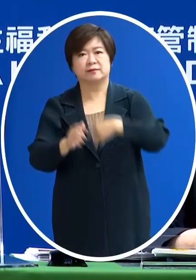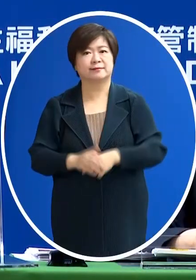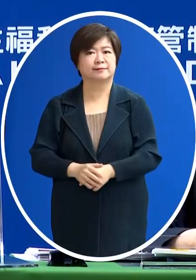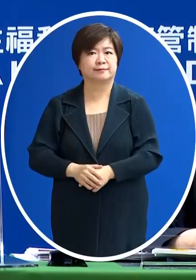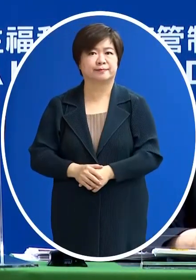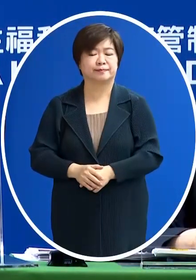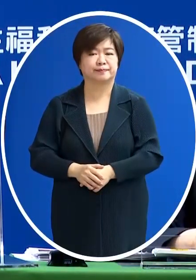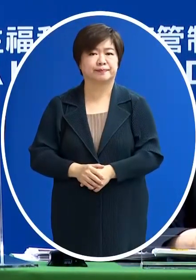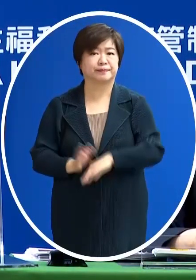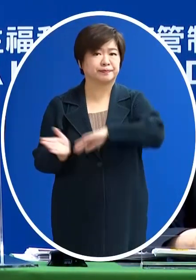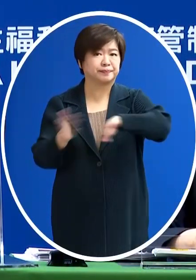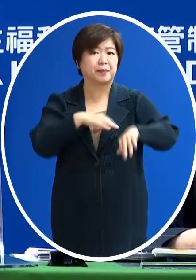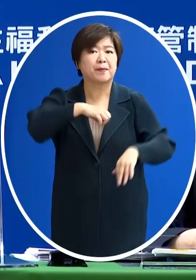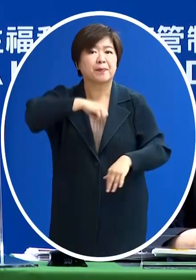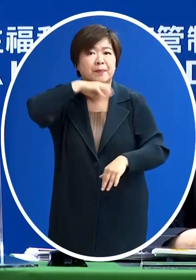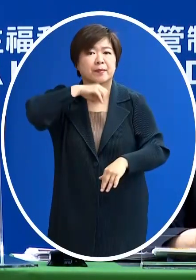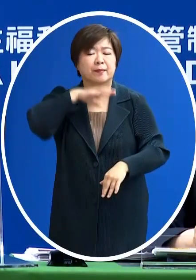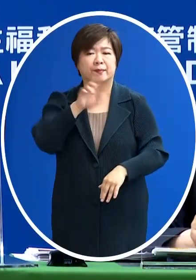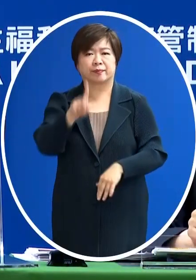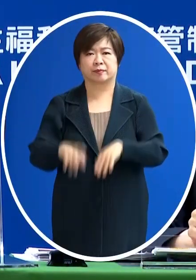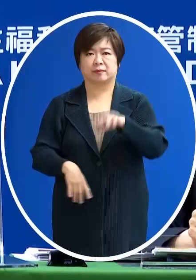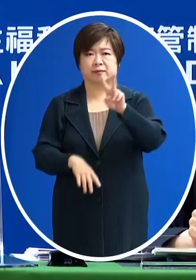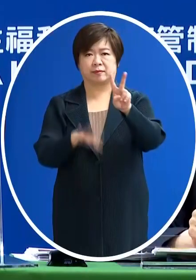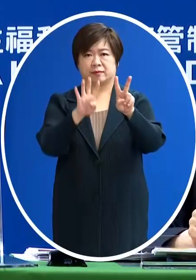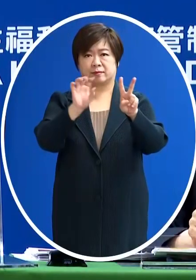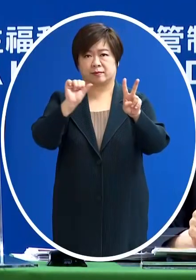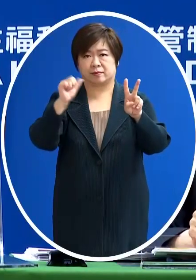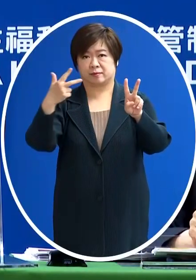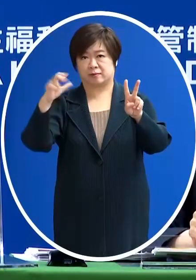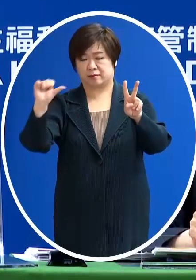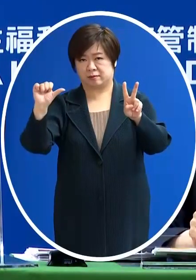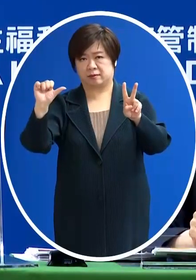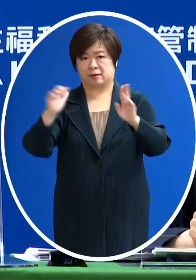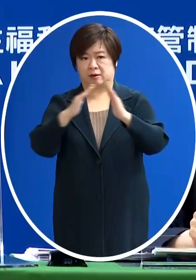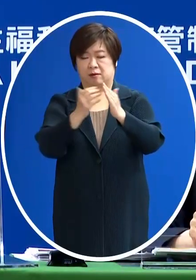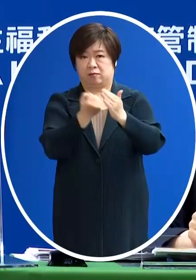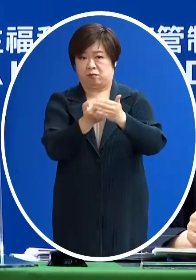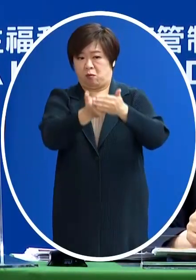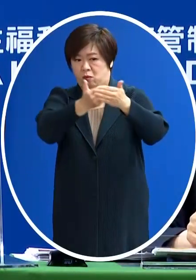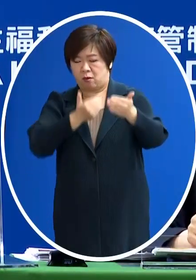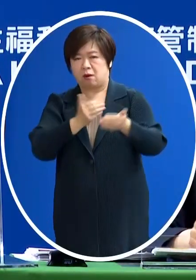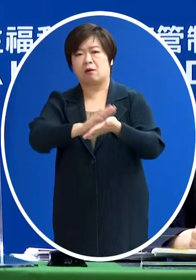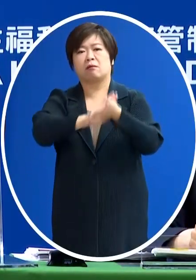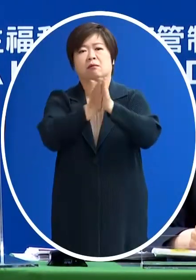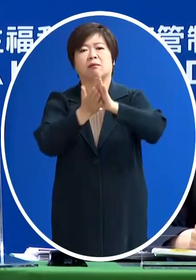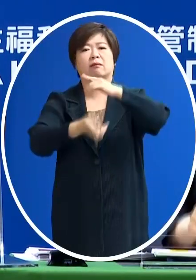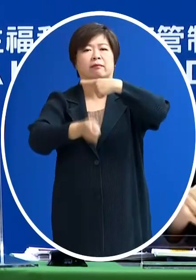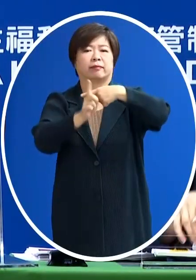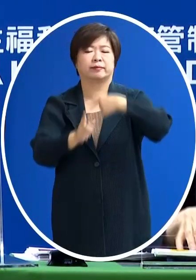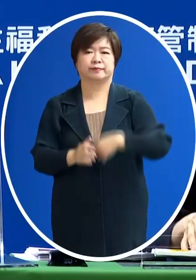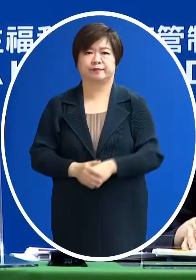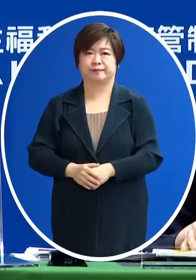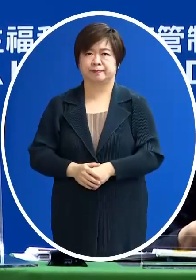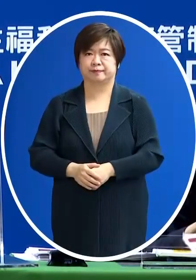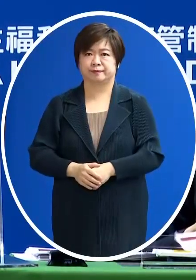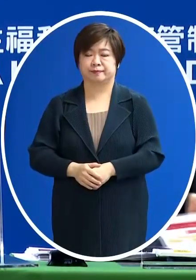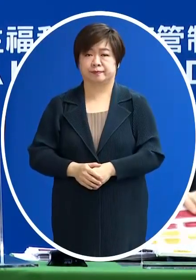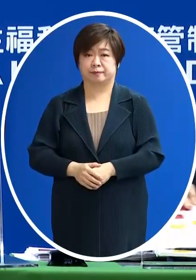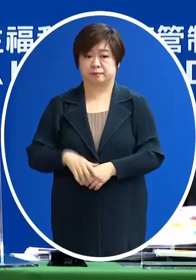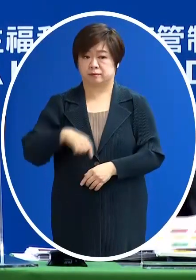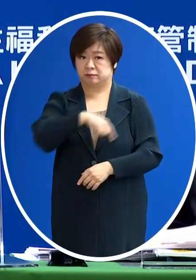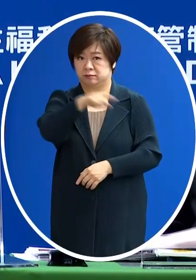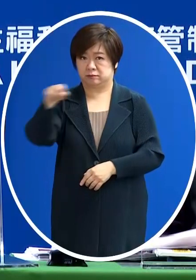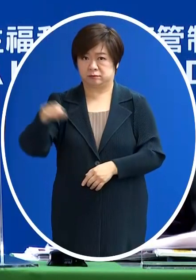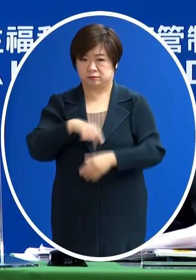那屏东的一例是24575，他也是在隔离中的阴转阳。所以整体来讲，这个案